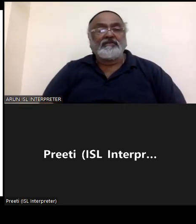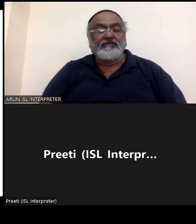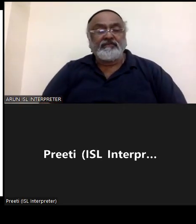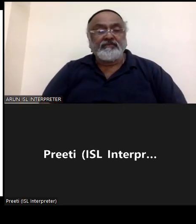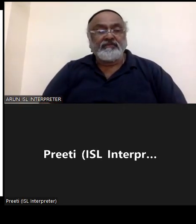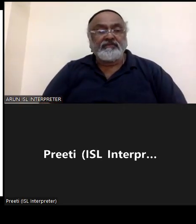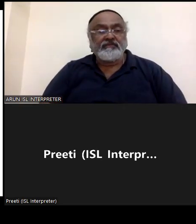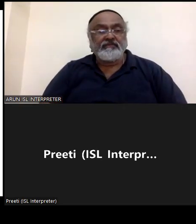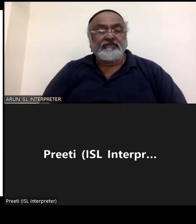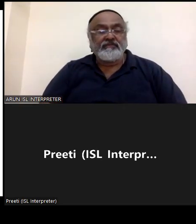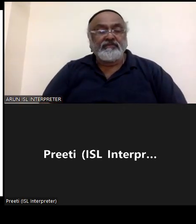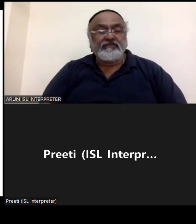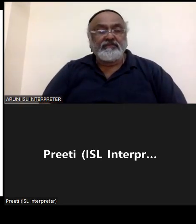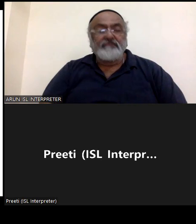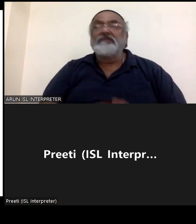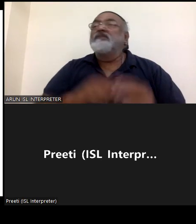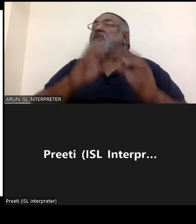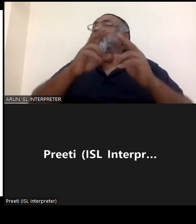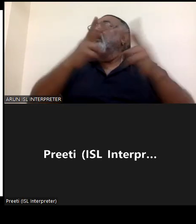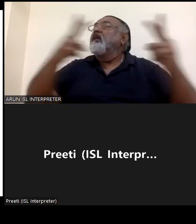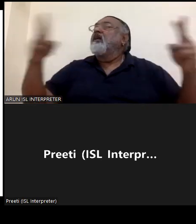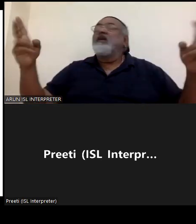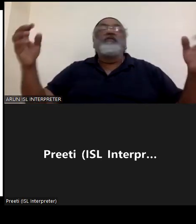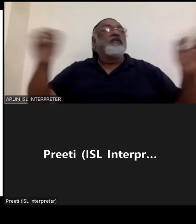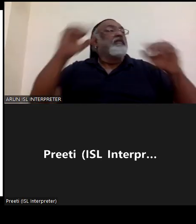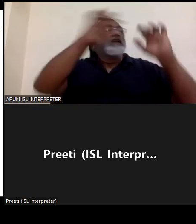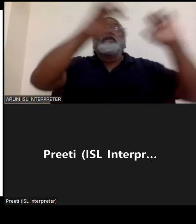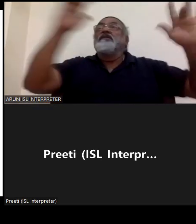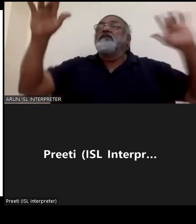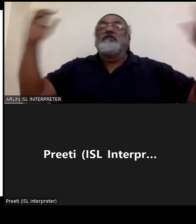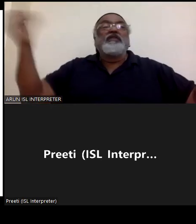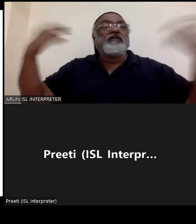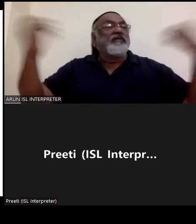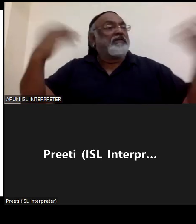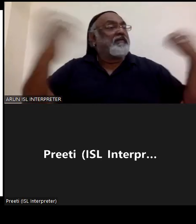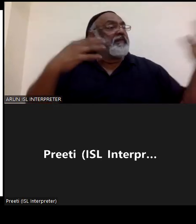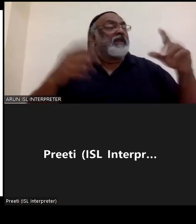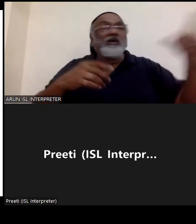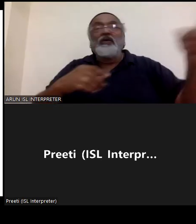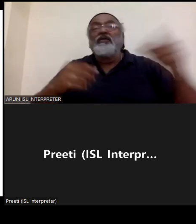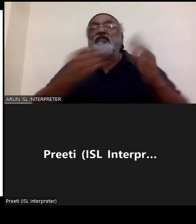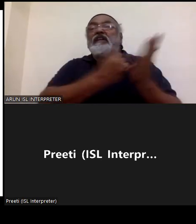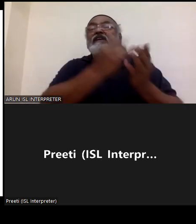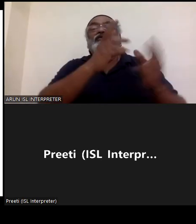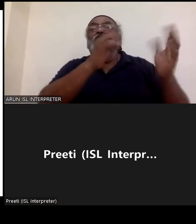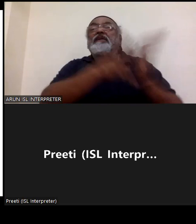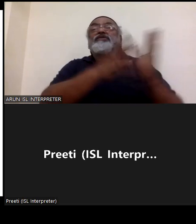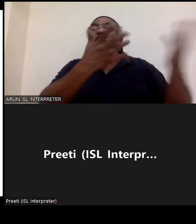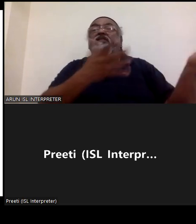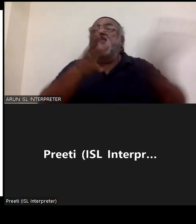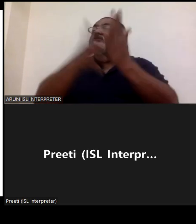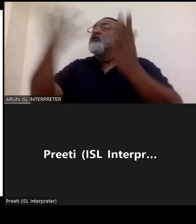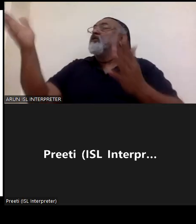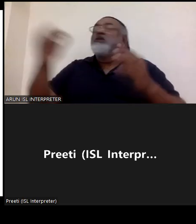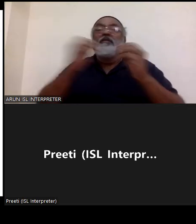जगहों से आपके पास information आने लगेगा कि भाई इस गांव में इतने लोगों के पास pension नहीं है, उस गांव में इतने pension नहीं है, इस block में